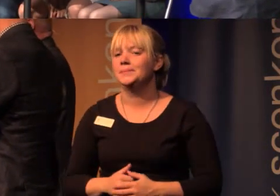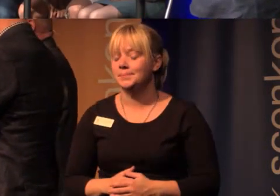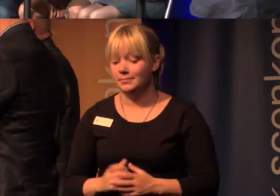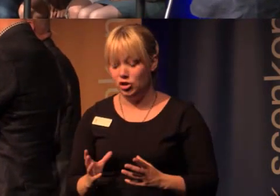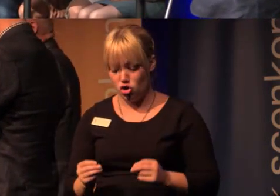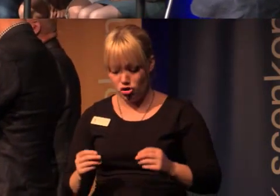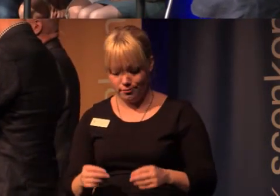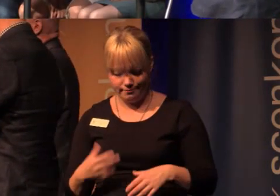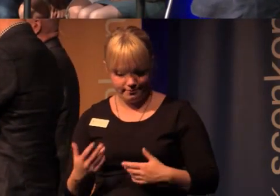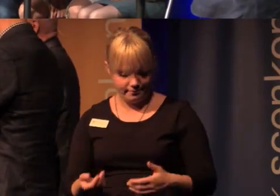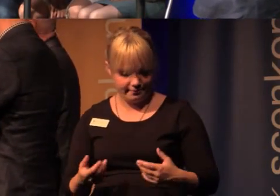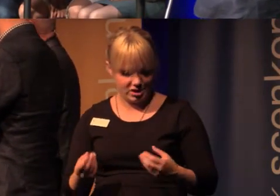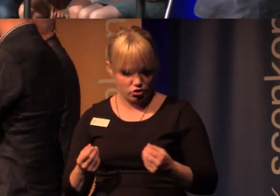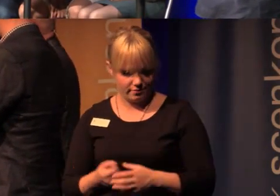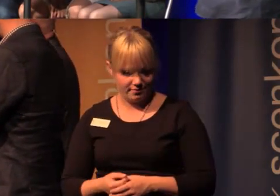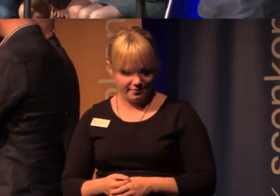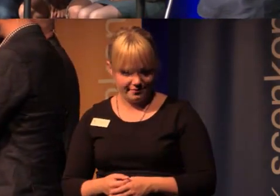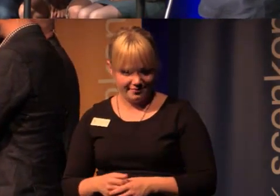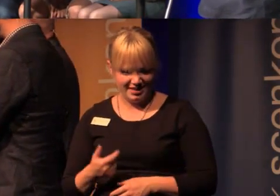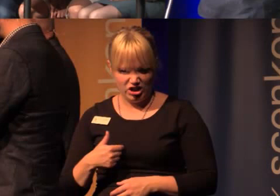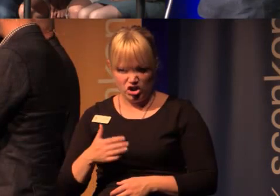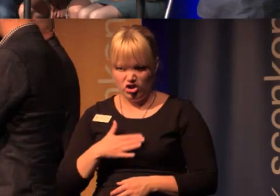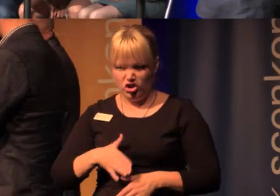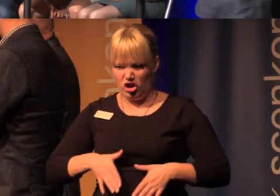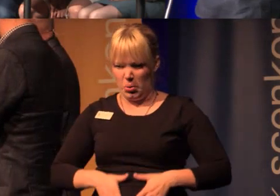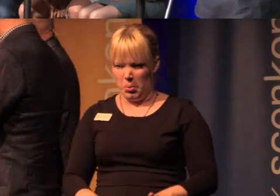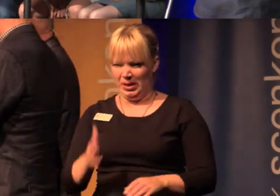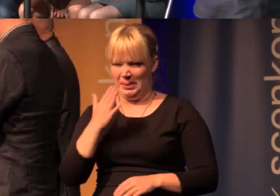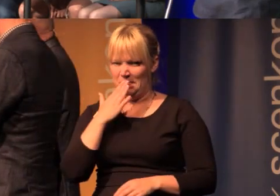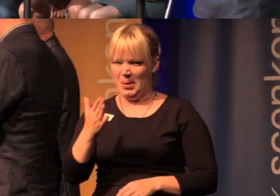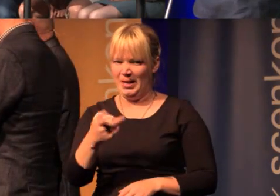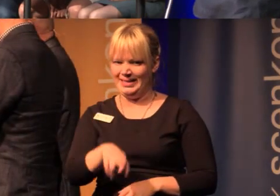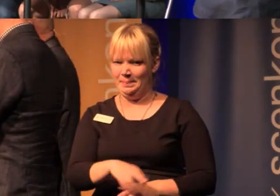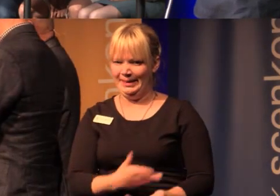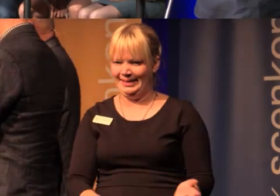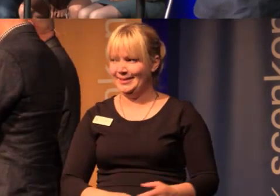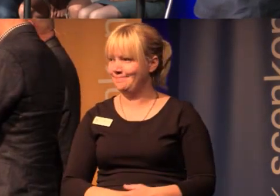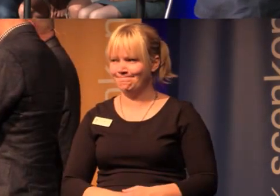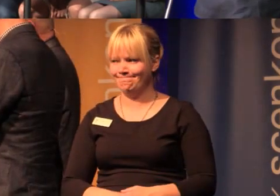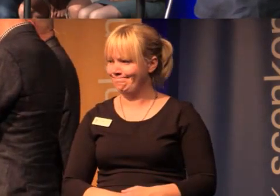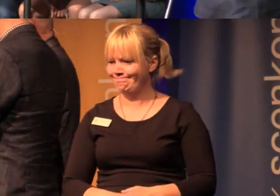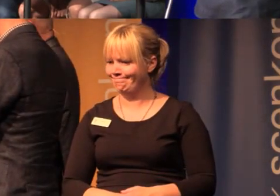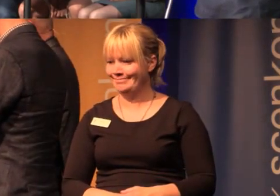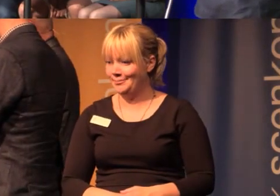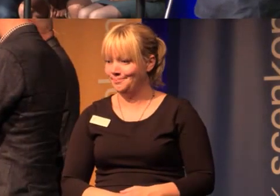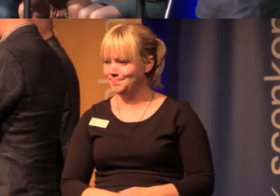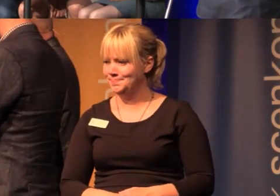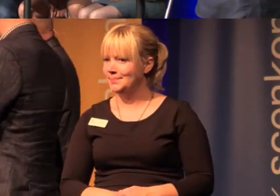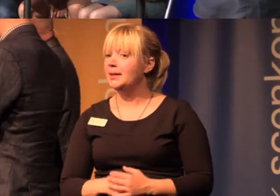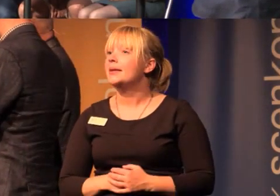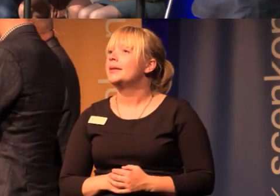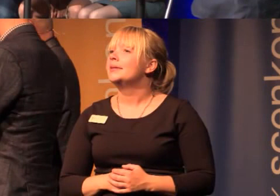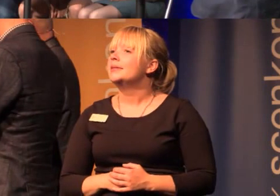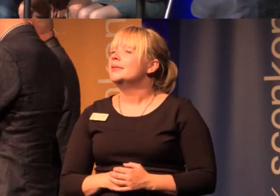Ja. Jag tycker nog inte Ungern är så bra exempel på något just nu. Men